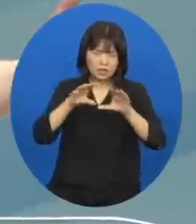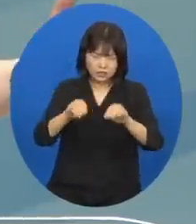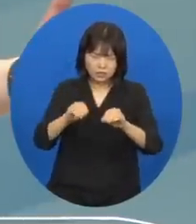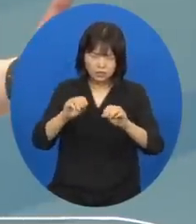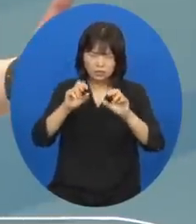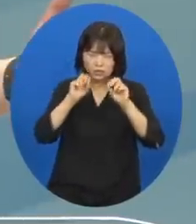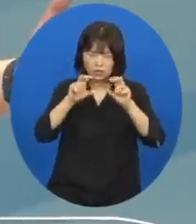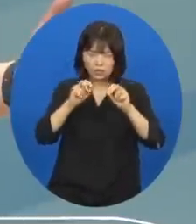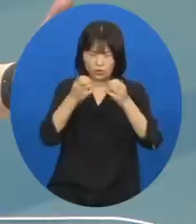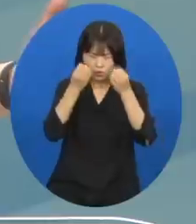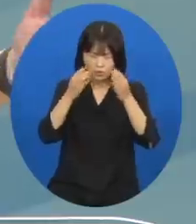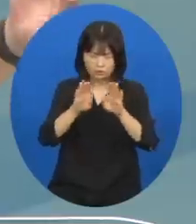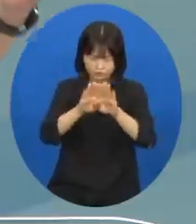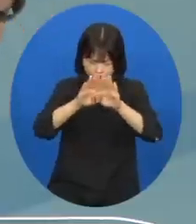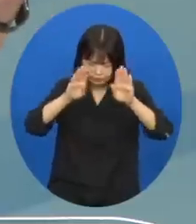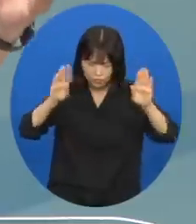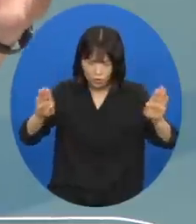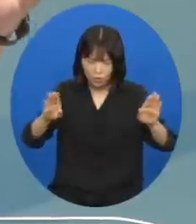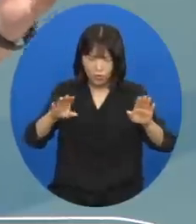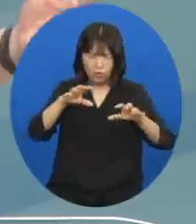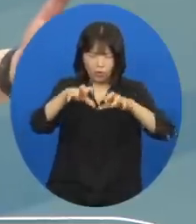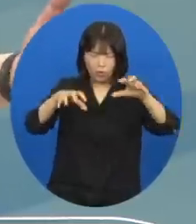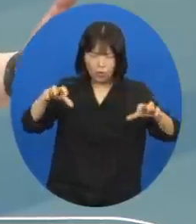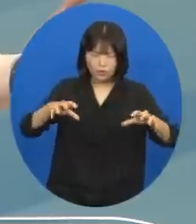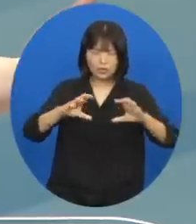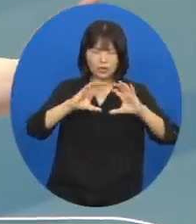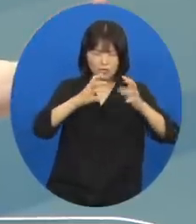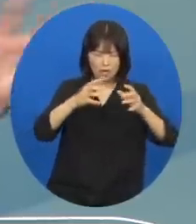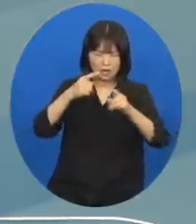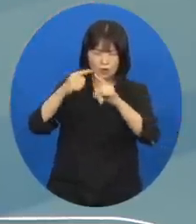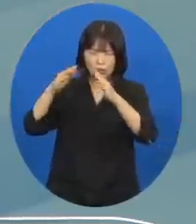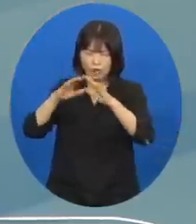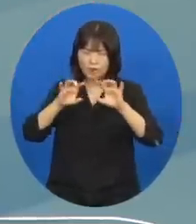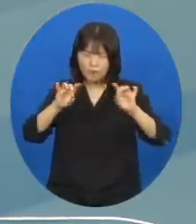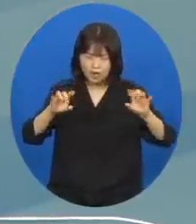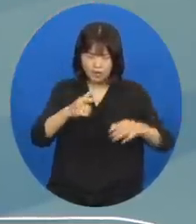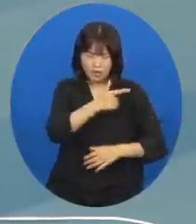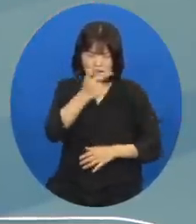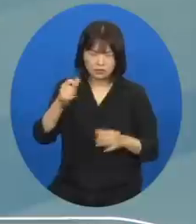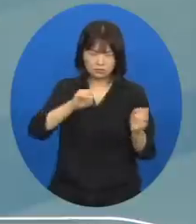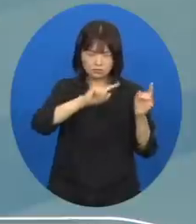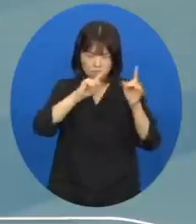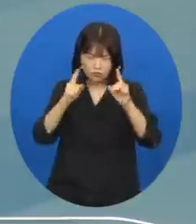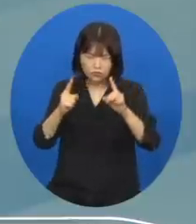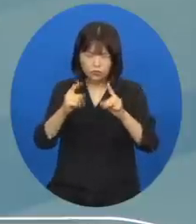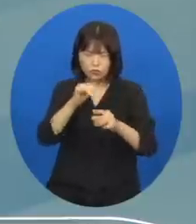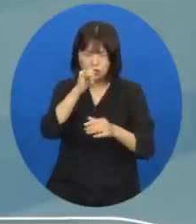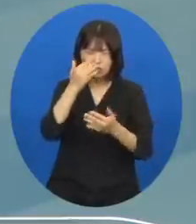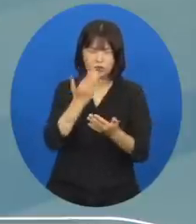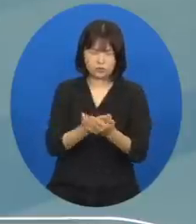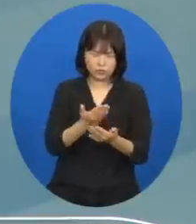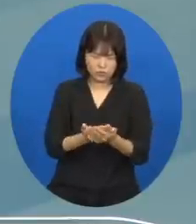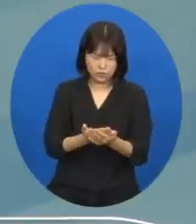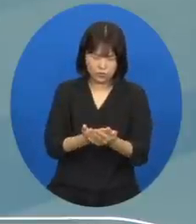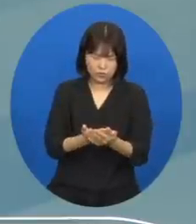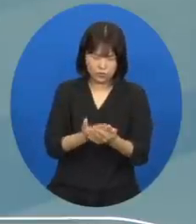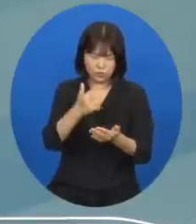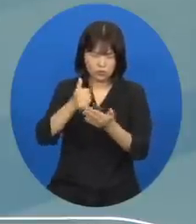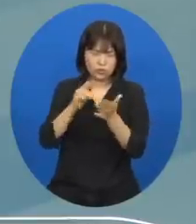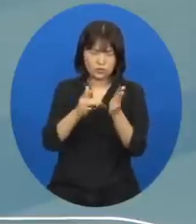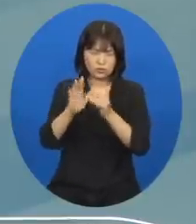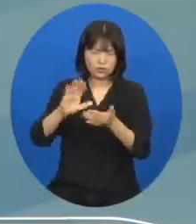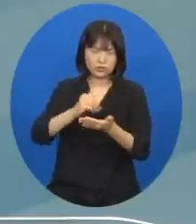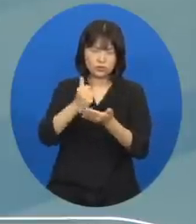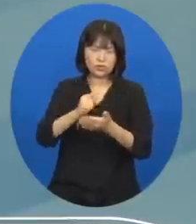활짝 열려지고 곳곳에 있는 나라와 교회들마다 큰 부흥이 일어나게 하옵소서. 주 예수